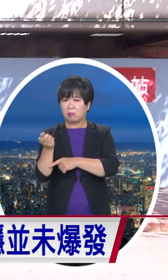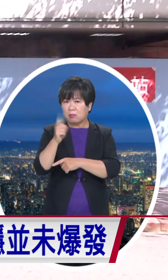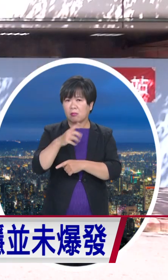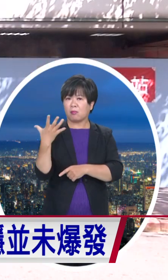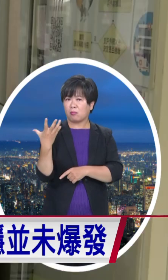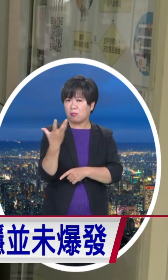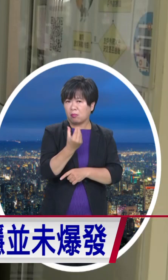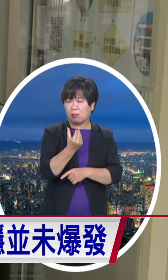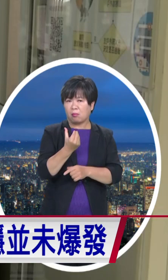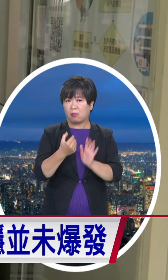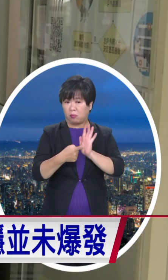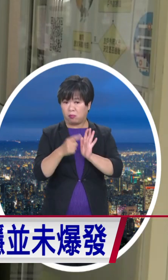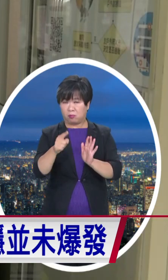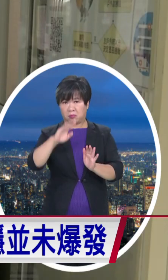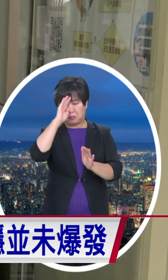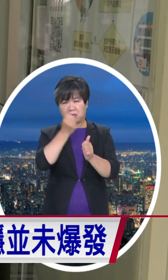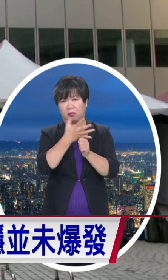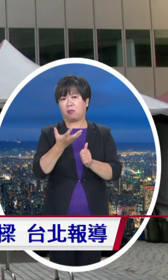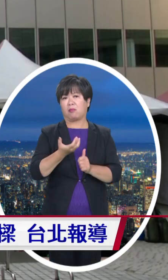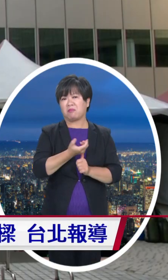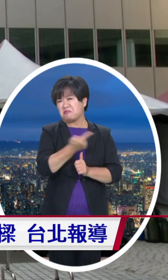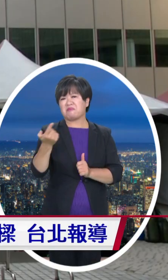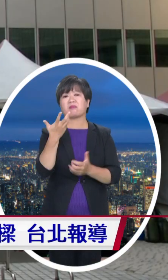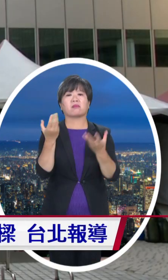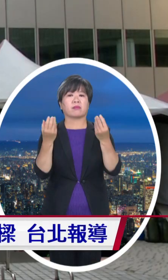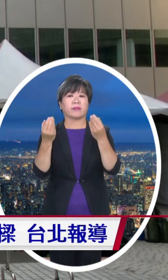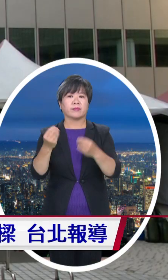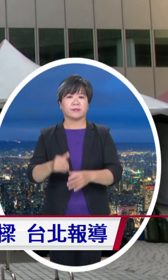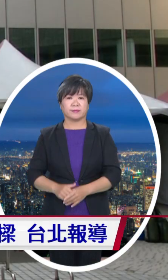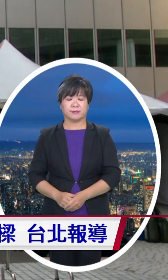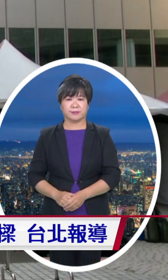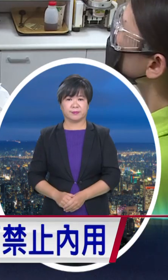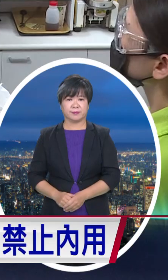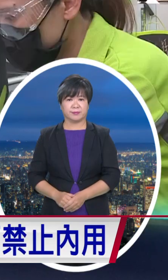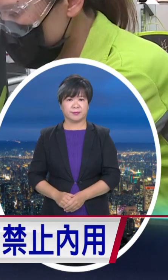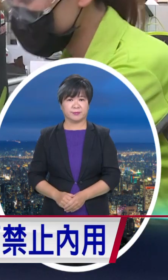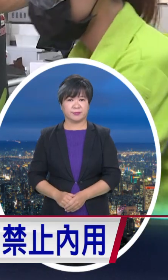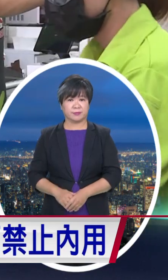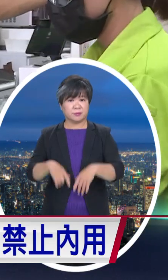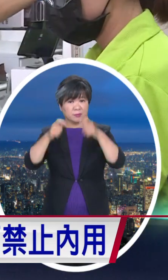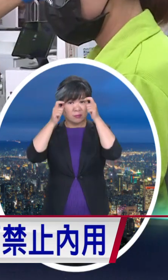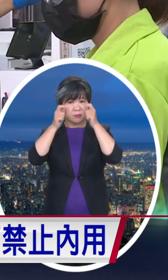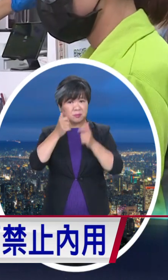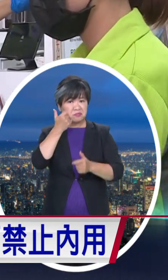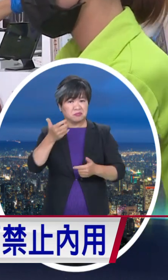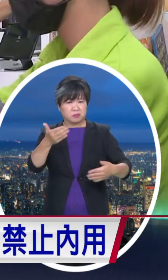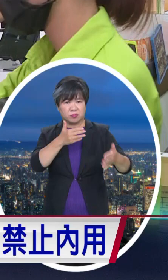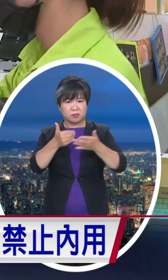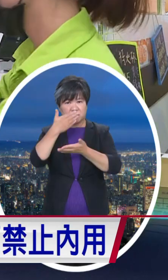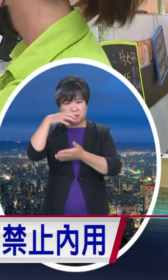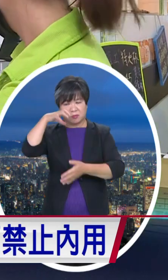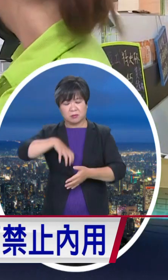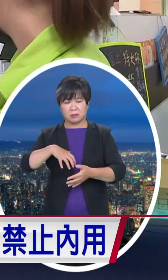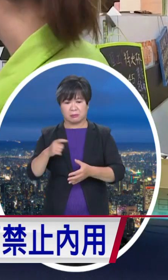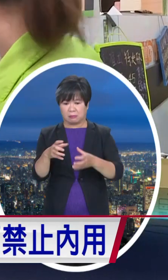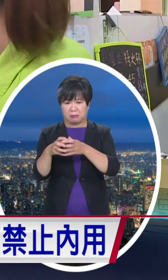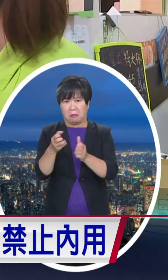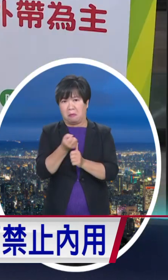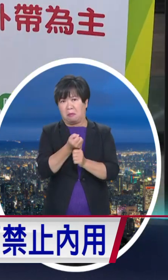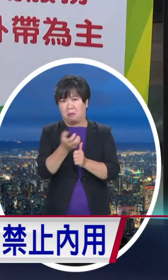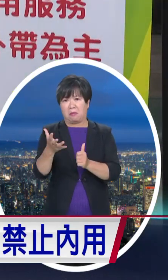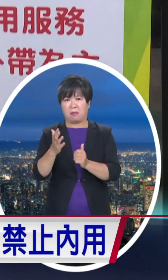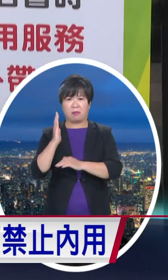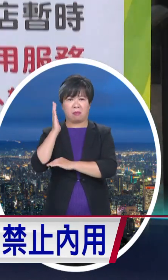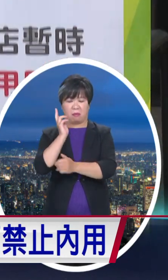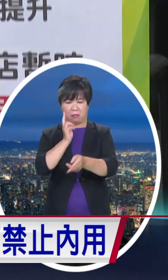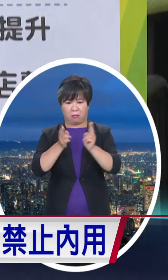稳定，显示疫情没有爆发。记者黄略、张国良台北报道。 高雄市有海鲜餐厅出现群聚感染，市政